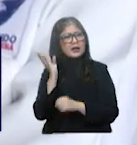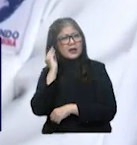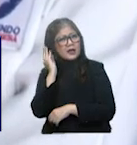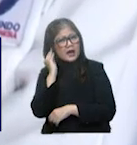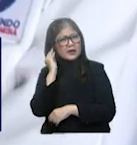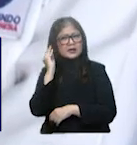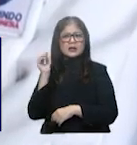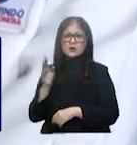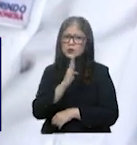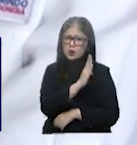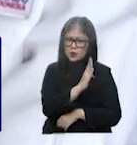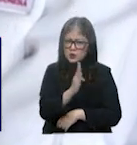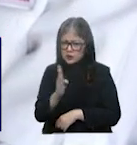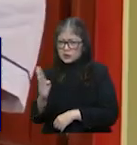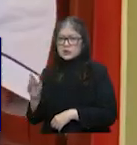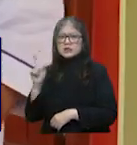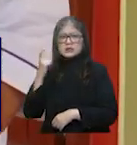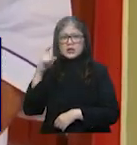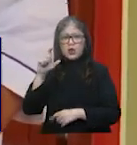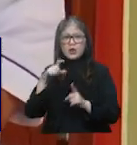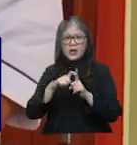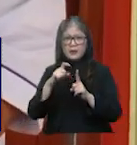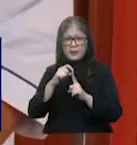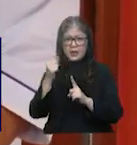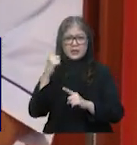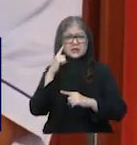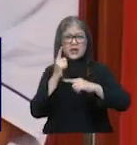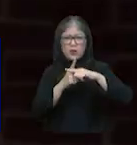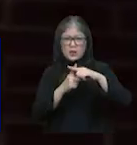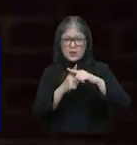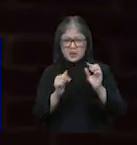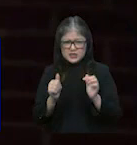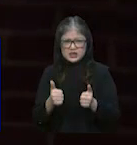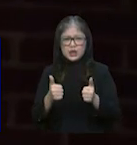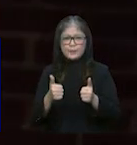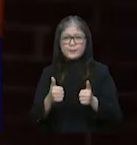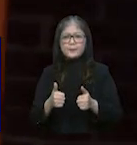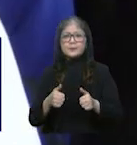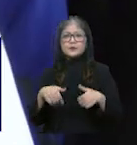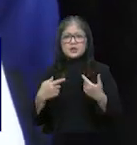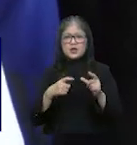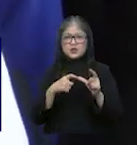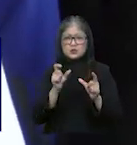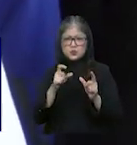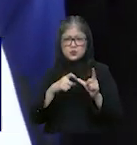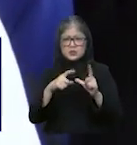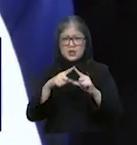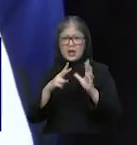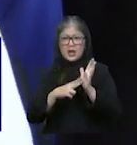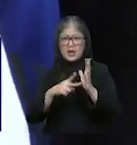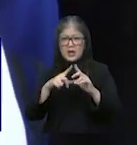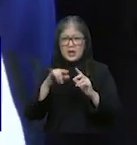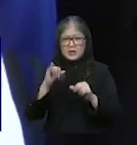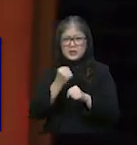Cyber yang juga bacalek DPR RI Dapil Jawa Tengah 6, Susaning Tias Nevo Handayani Kartopati. Dalam